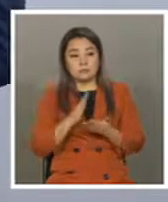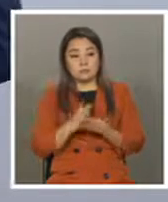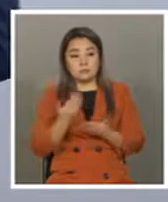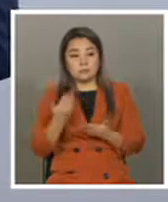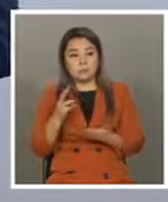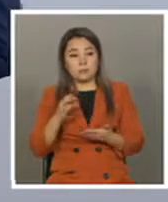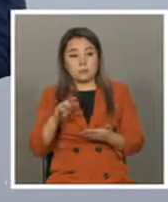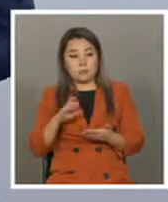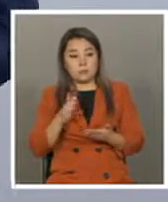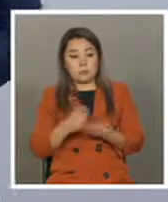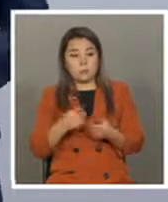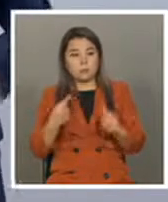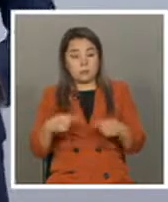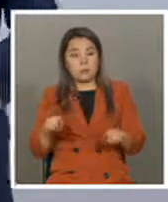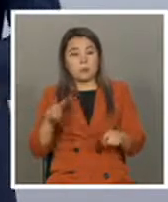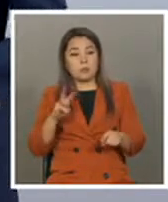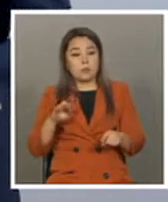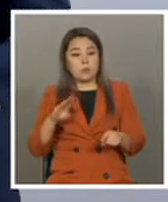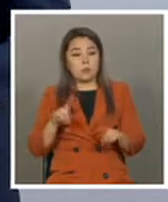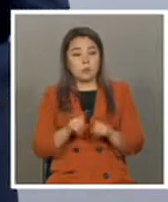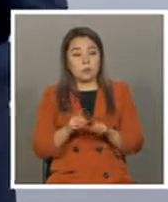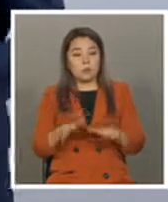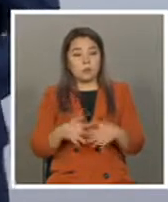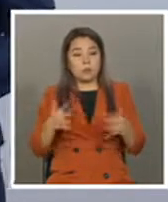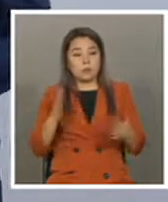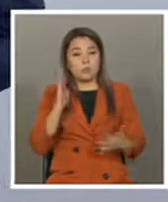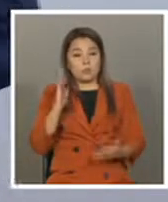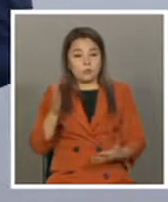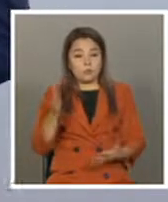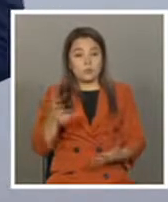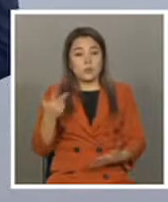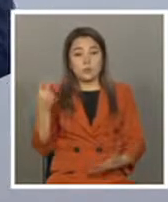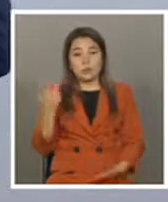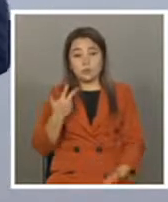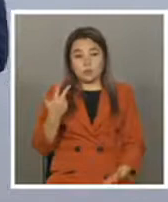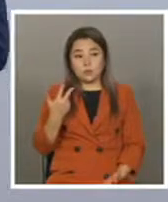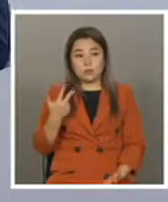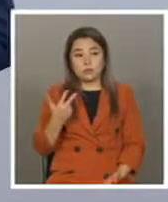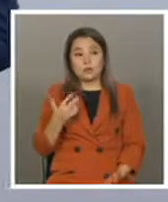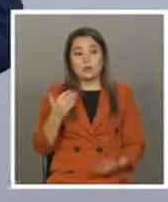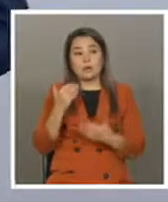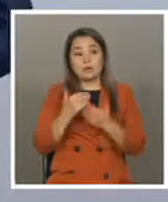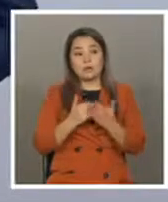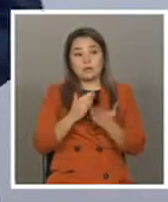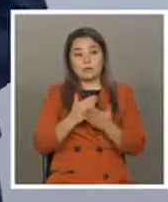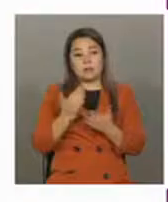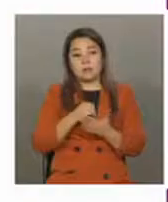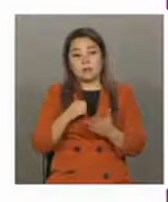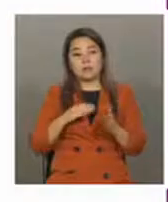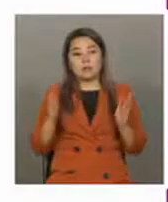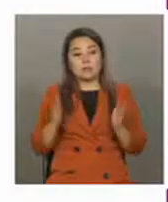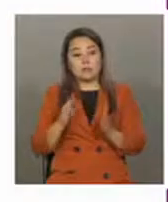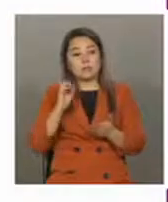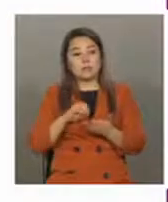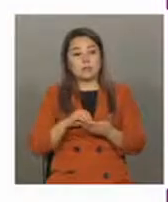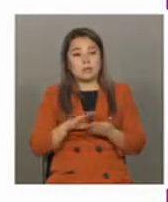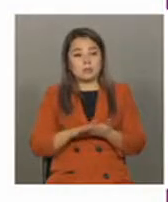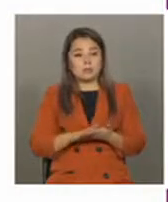басқа сандардың модулінен үлкен болады. Үшінші. Қатардағы ең кіші сан.